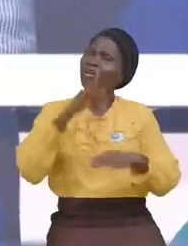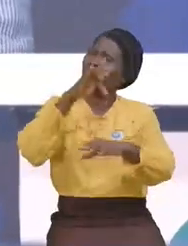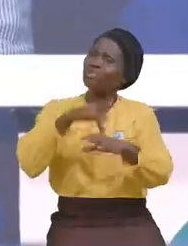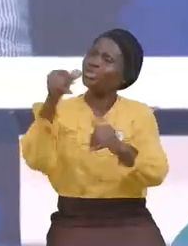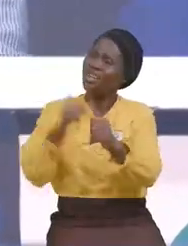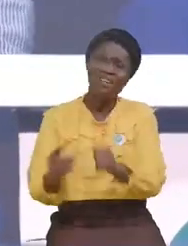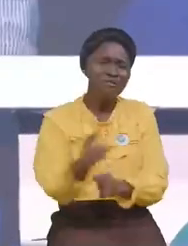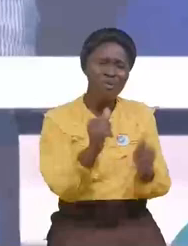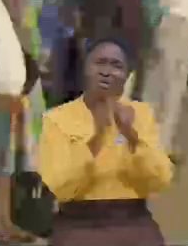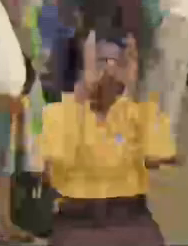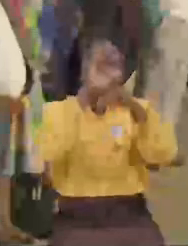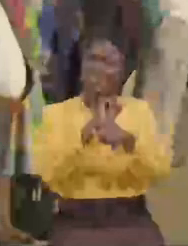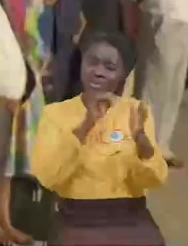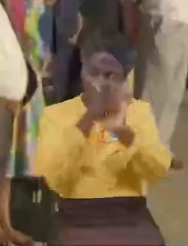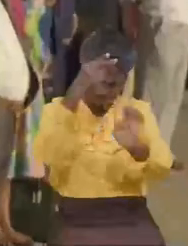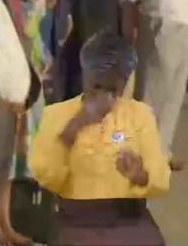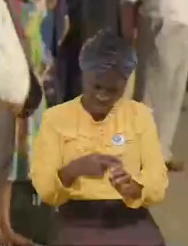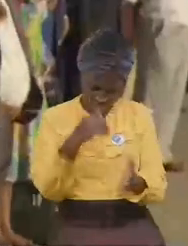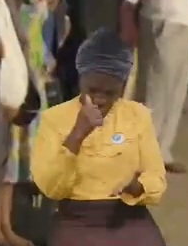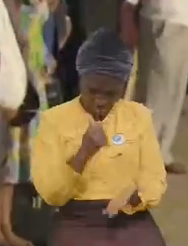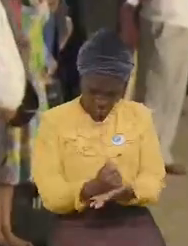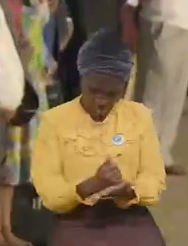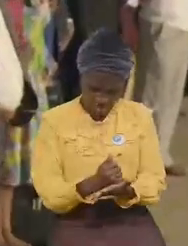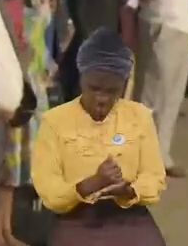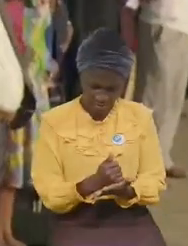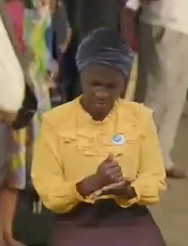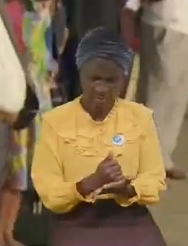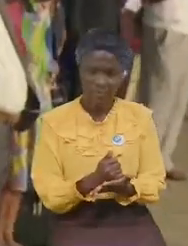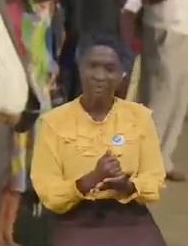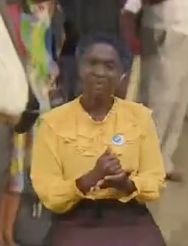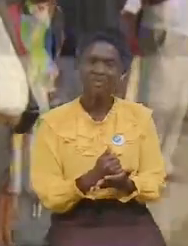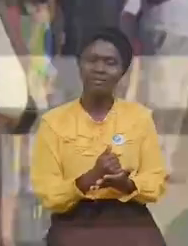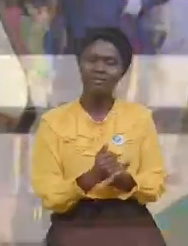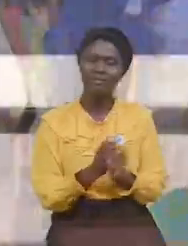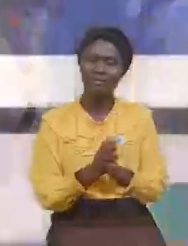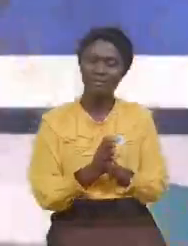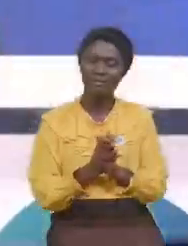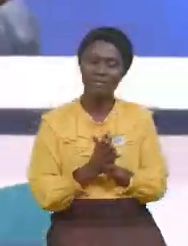monde avec des miracles au nom de Jésus-Christ.